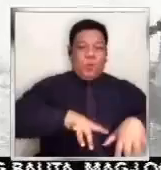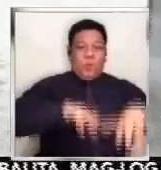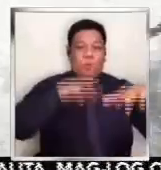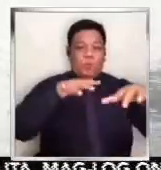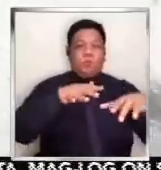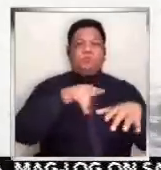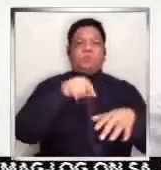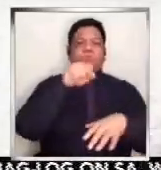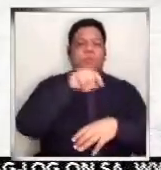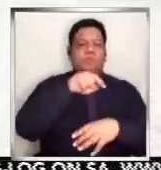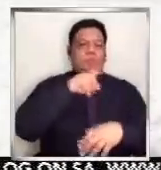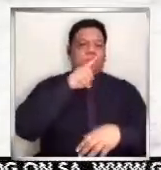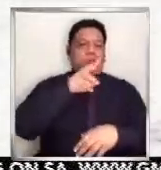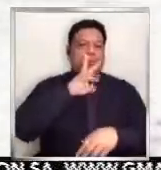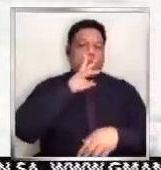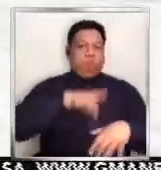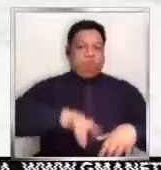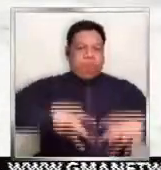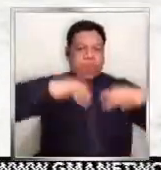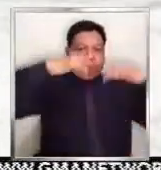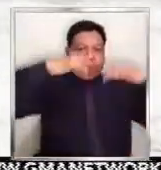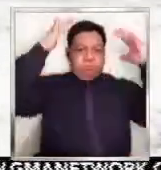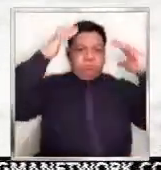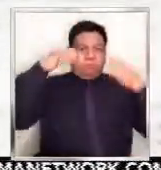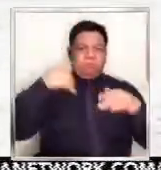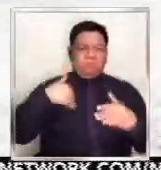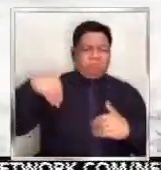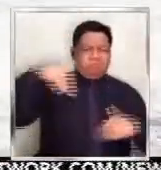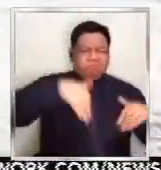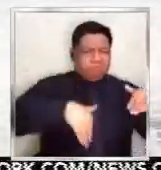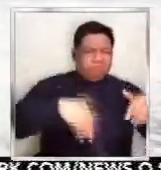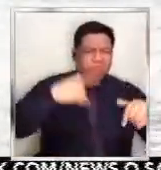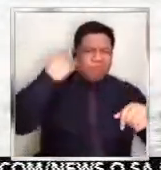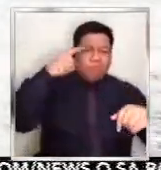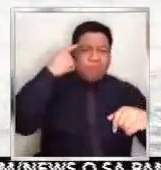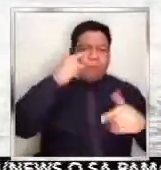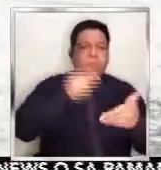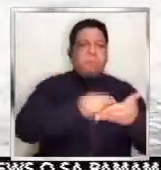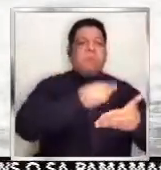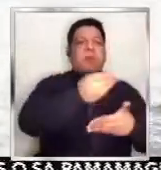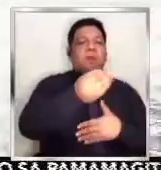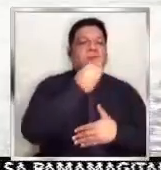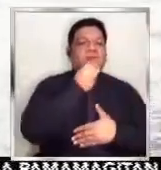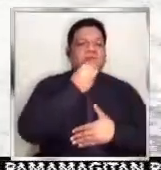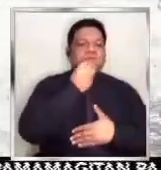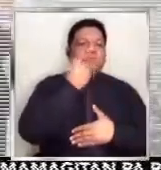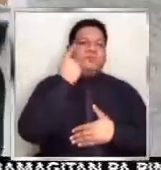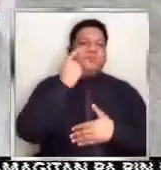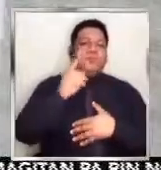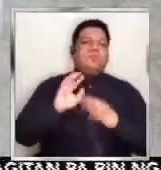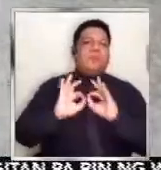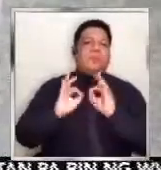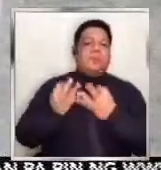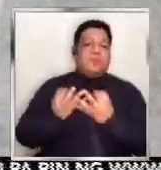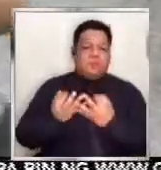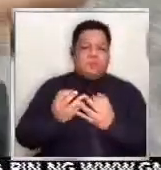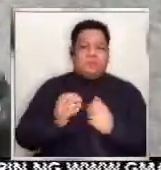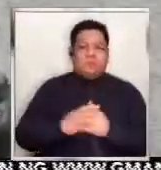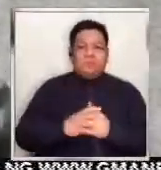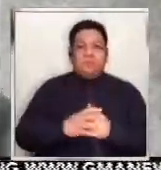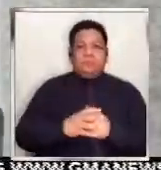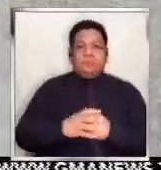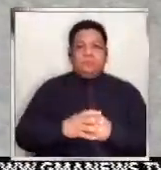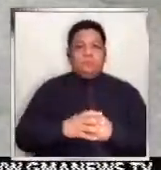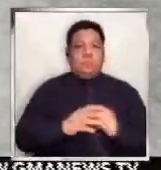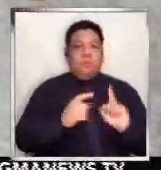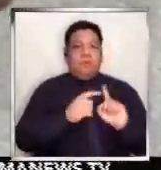City. Hindi para lumikas, kundi para bumili ng makakain para sa kanya at pamilya. Bumili po ng pagkain